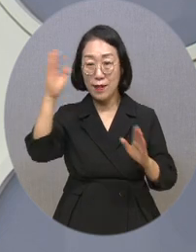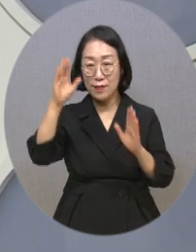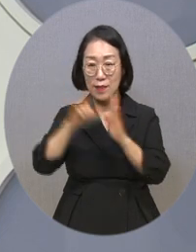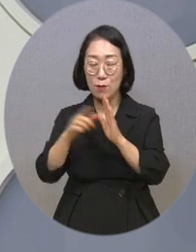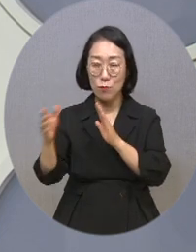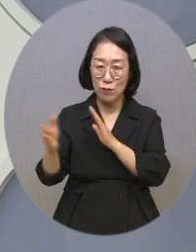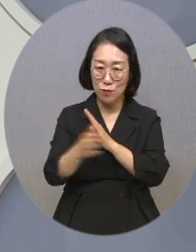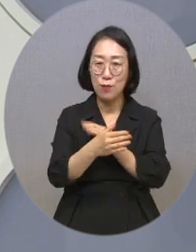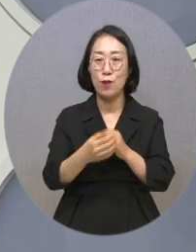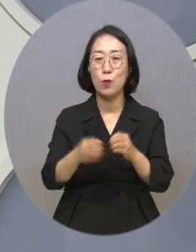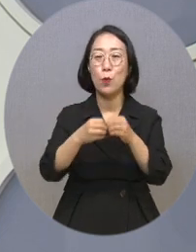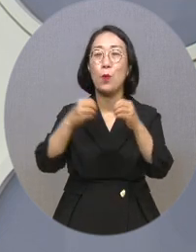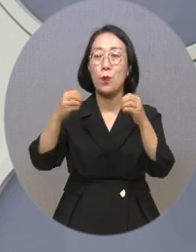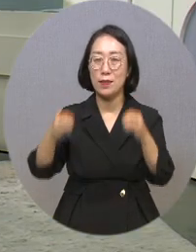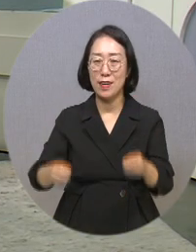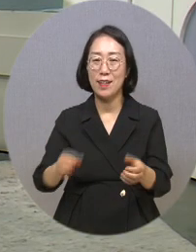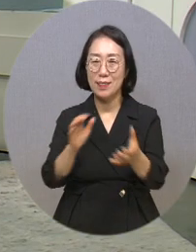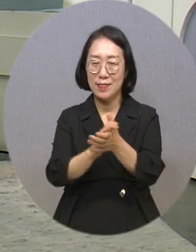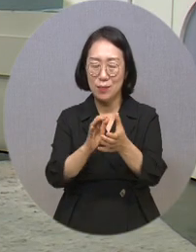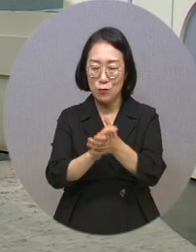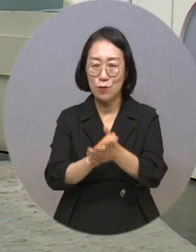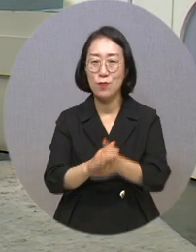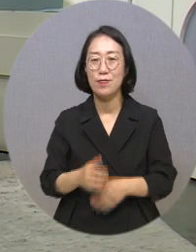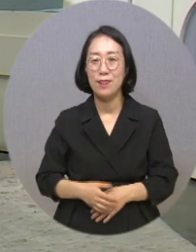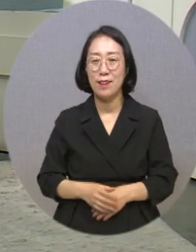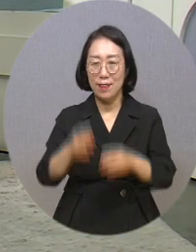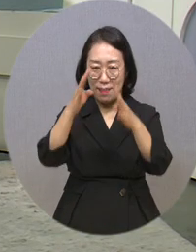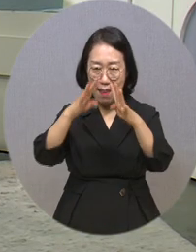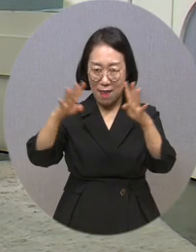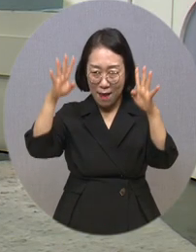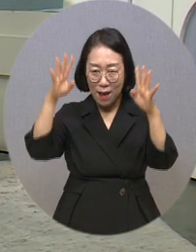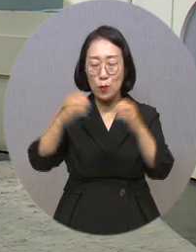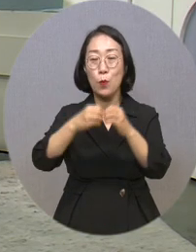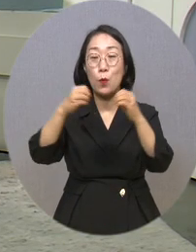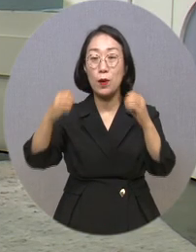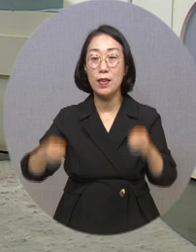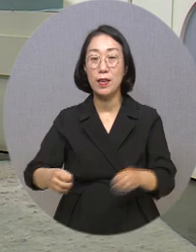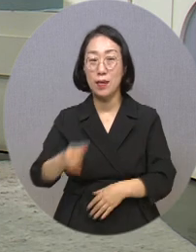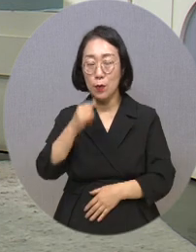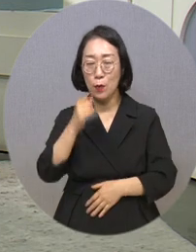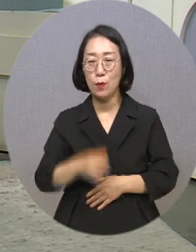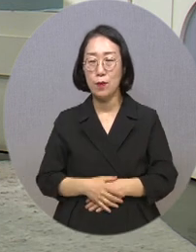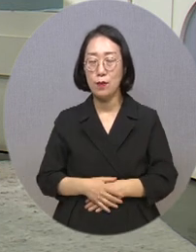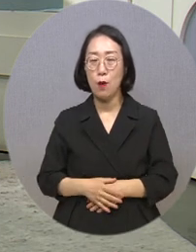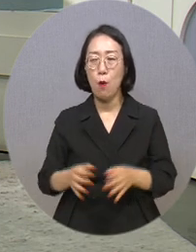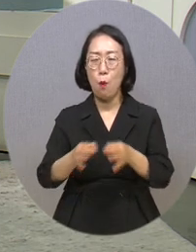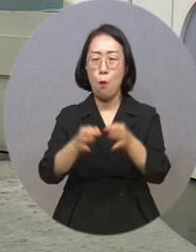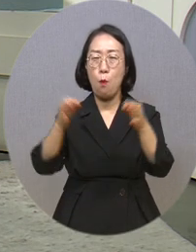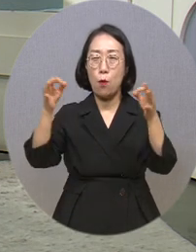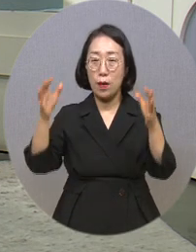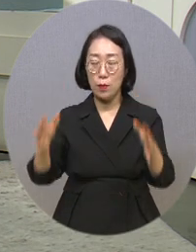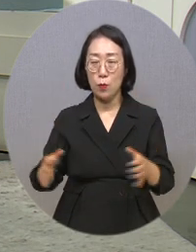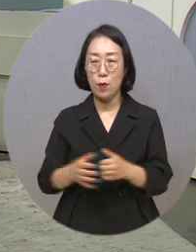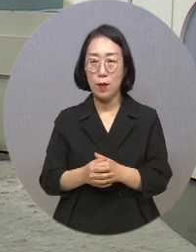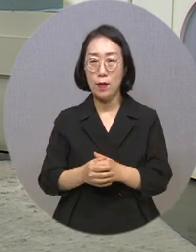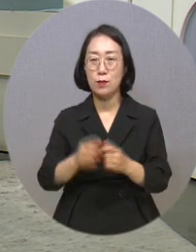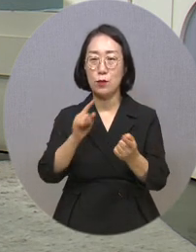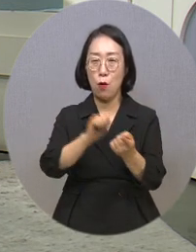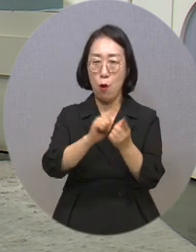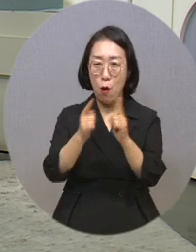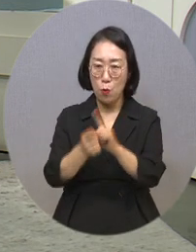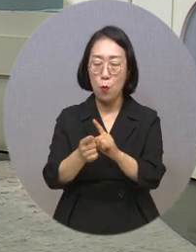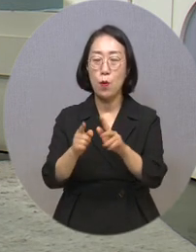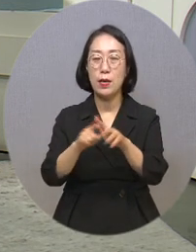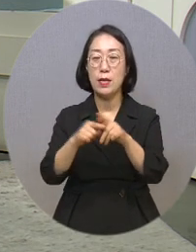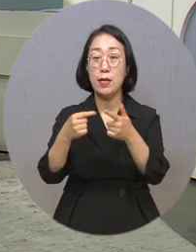친구들이 주로 주축이 돼서 고등학교, 대학교 다 동기들이기도 하고 그래서 오랫동안 잘 이해해주고